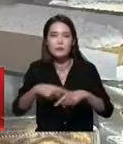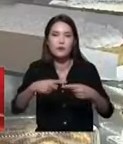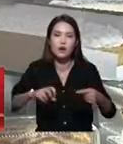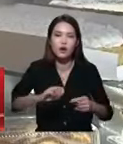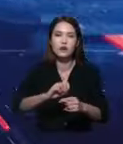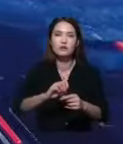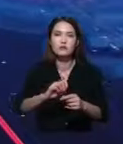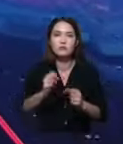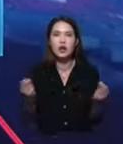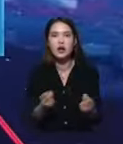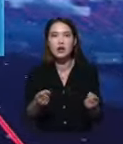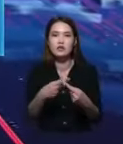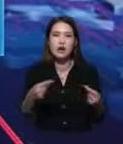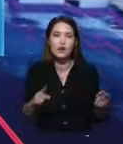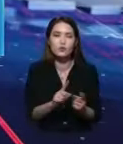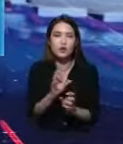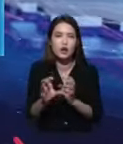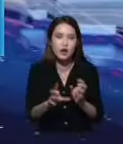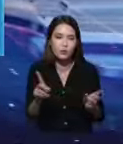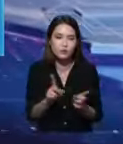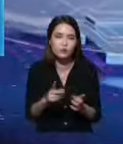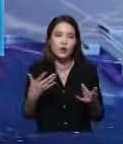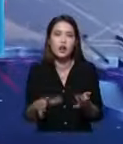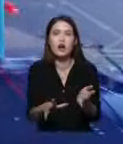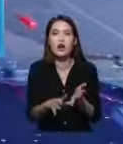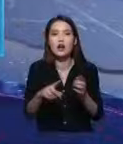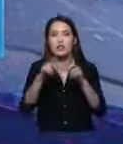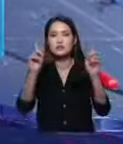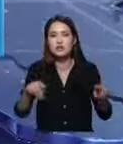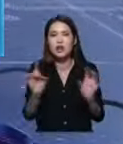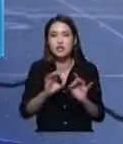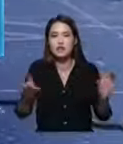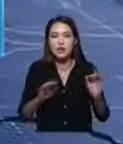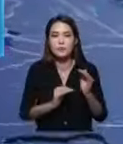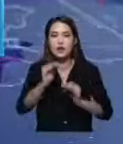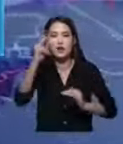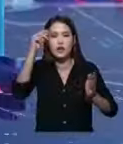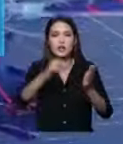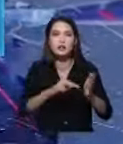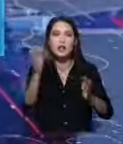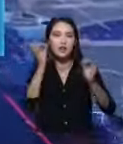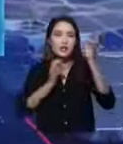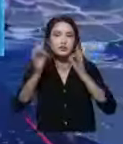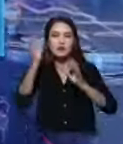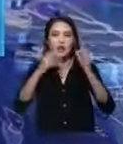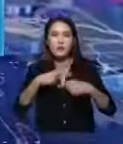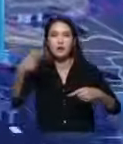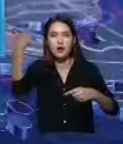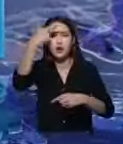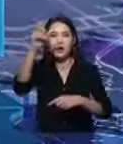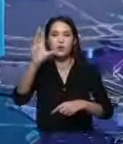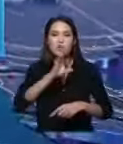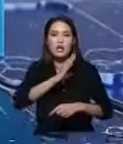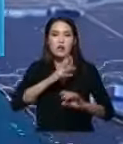теплового, холодильного. Аналитики портала EnergyProm опубликовали статистику роста цен на кондитерские изделия. По их данным, за